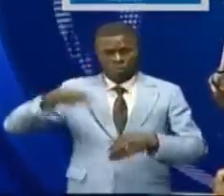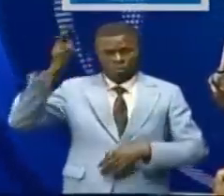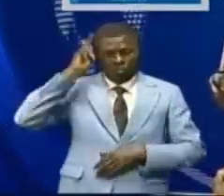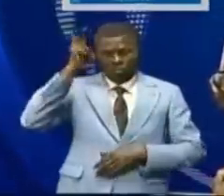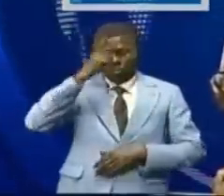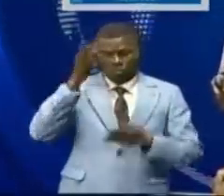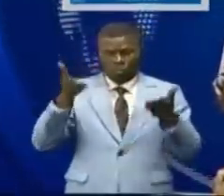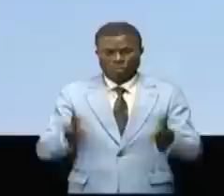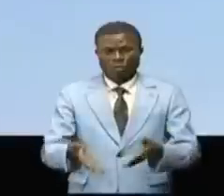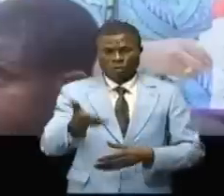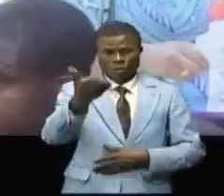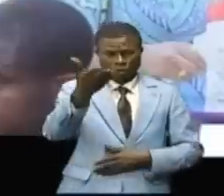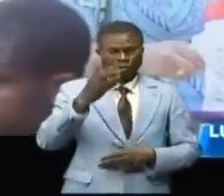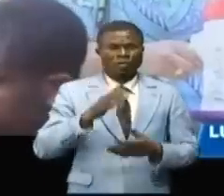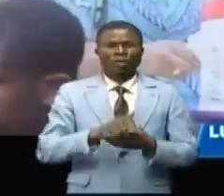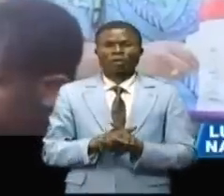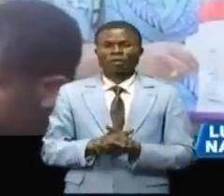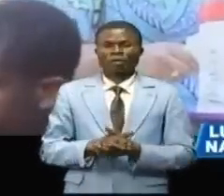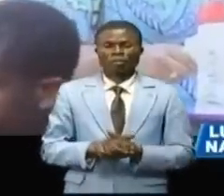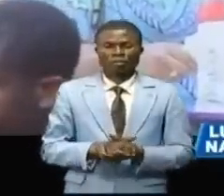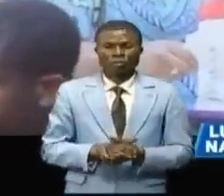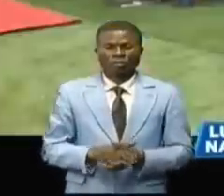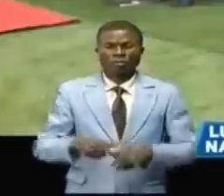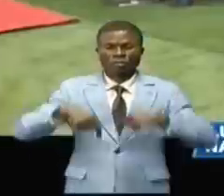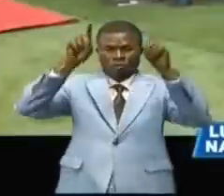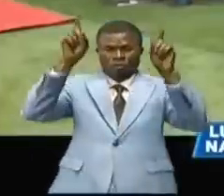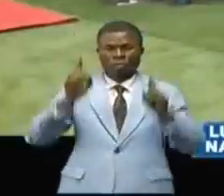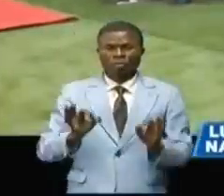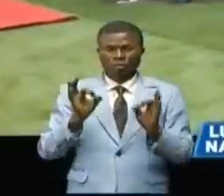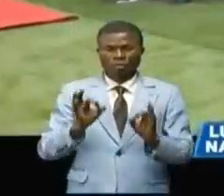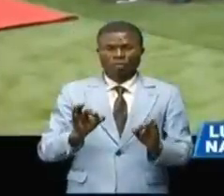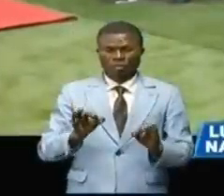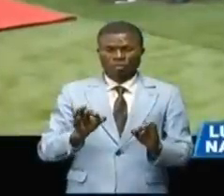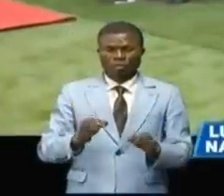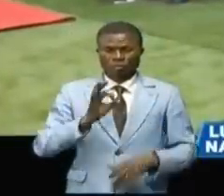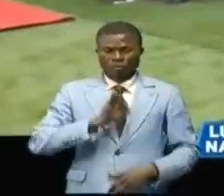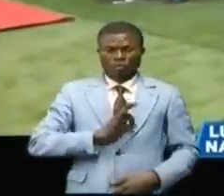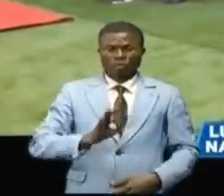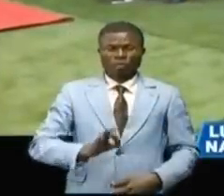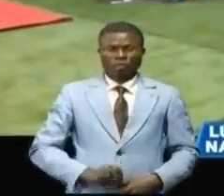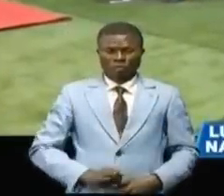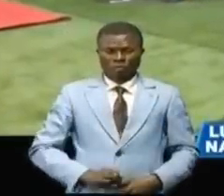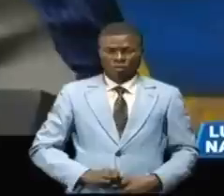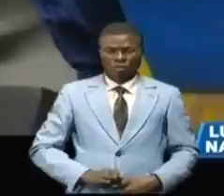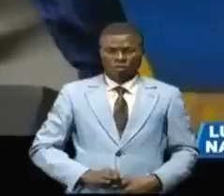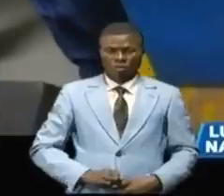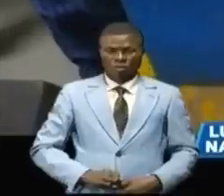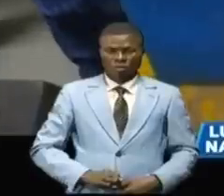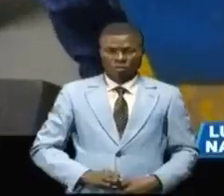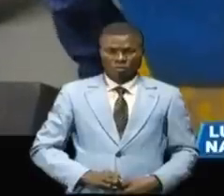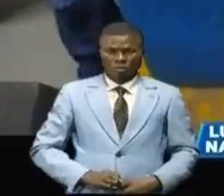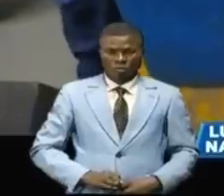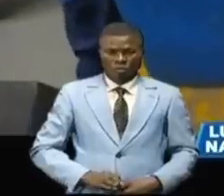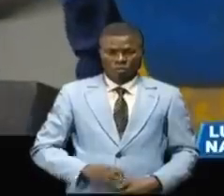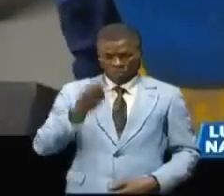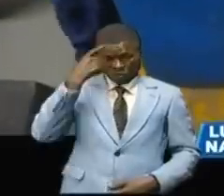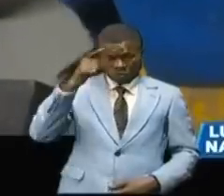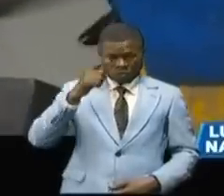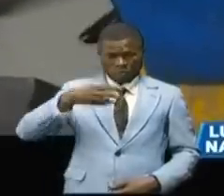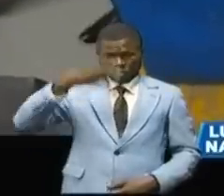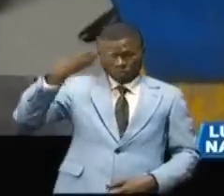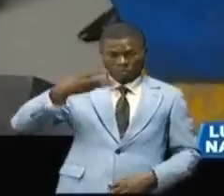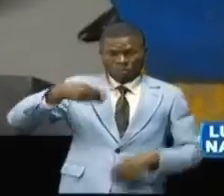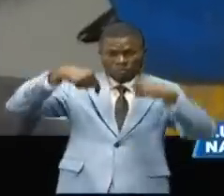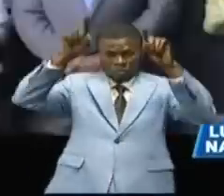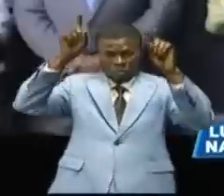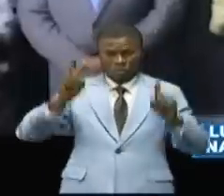Enina. Une édition dénommée Félix-Antoine Tshisekedi Tshilombo. Pour cette troisième